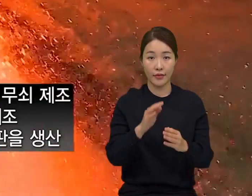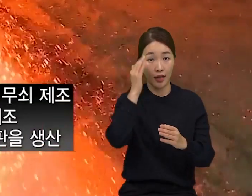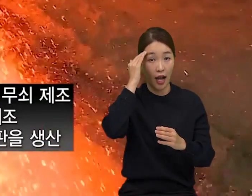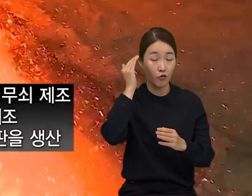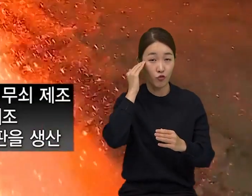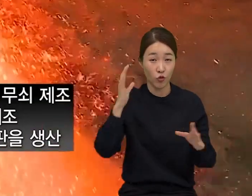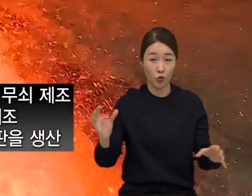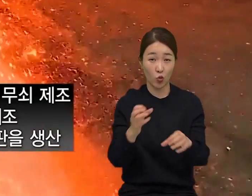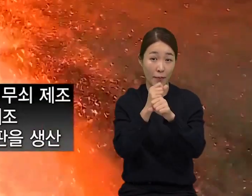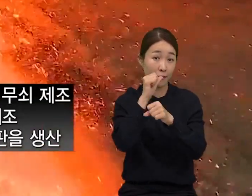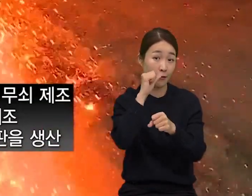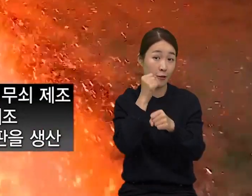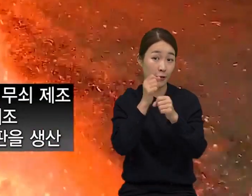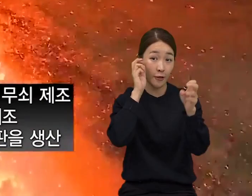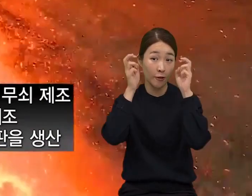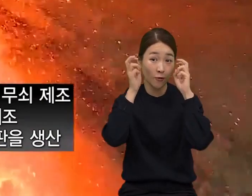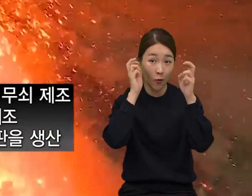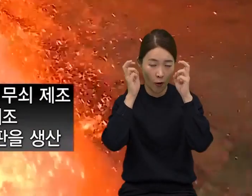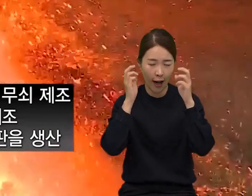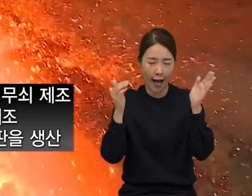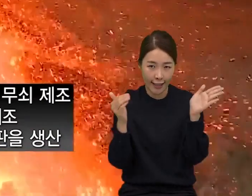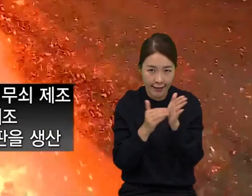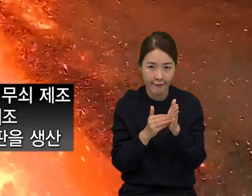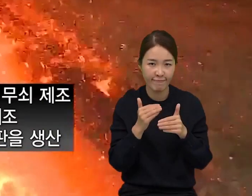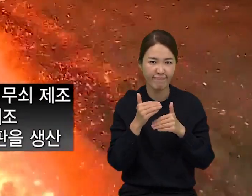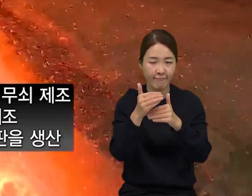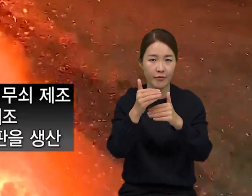한국은 종합제철소의 건설도 추진했다.